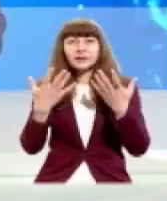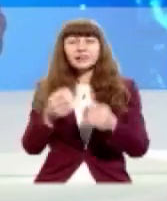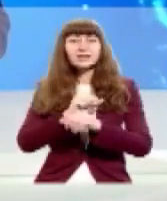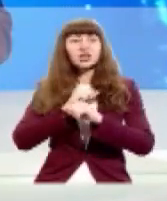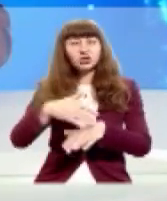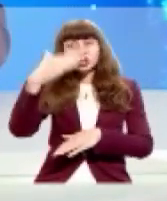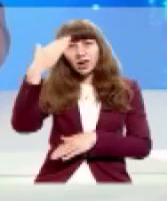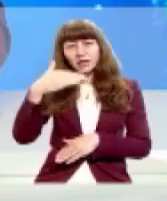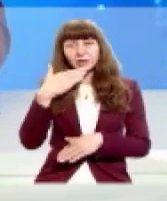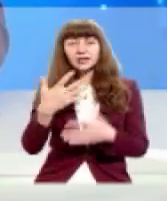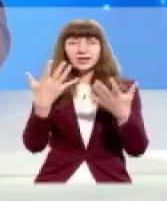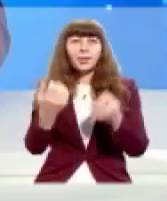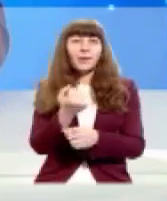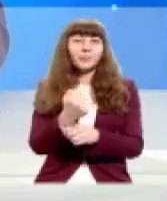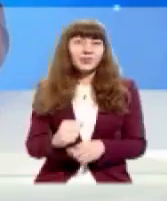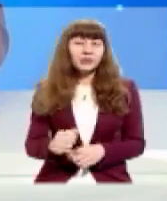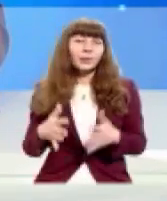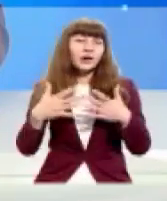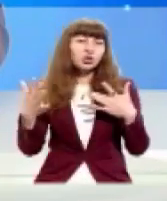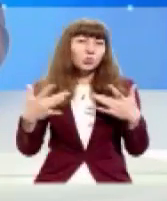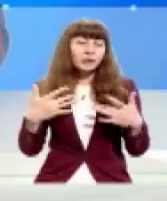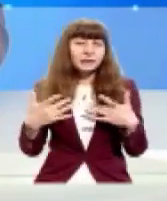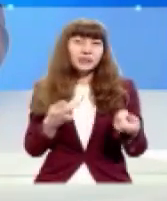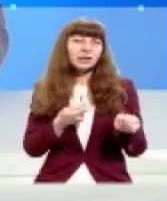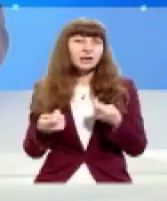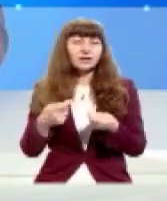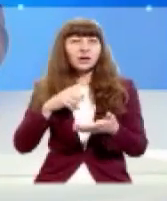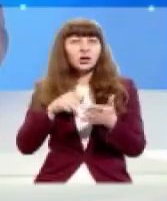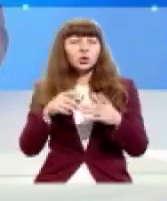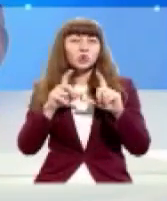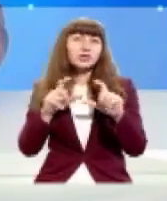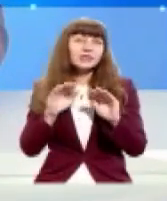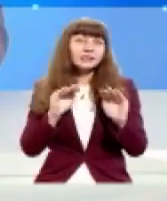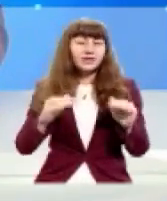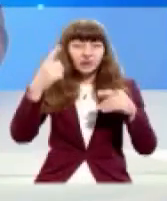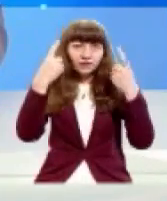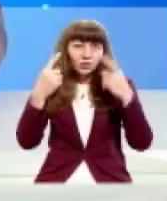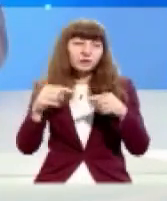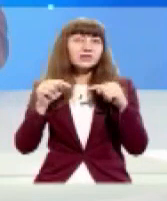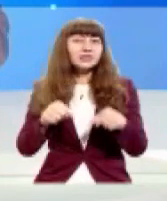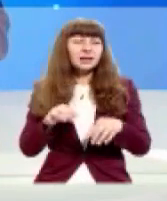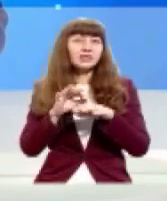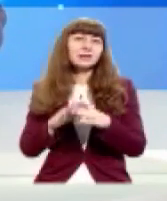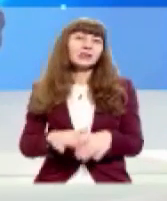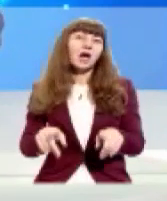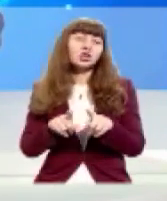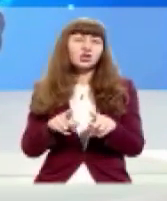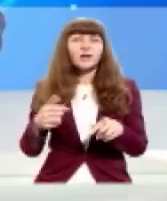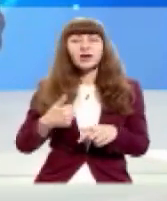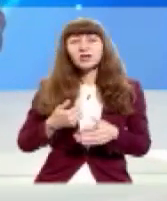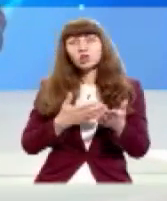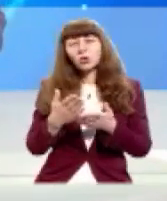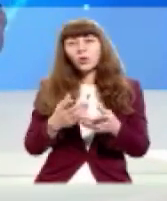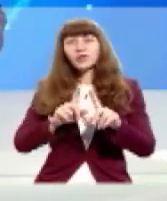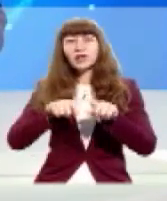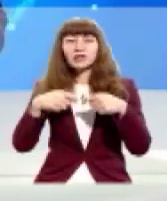защитника Отечества и Дня Победы. Масштабный концерт организовали в городской школе детского творчества. Здесь же отличившиеся военнослужащие